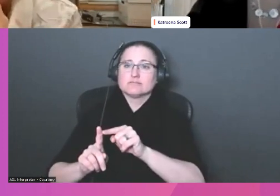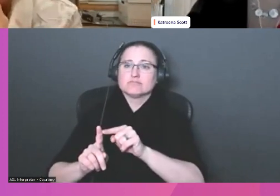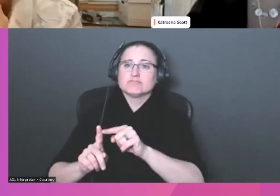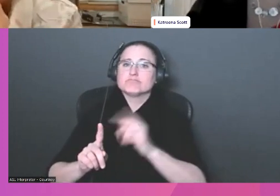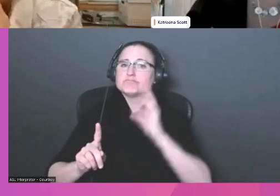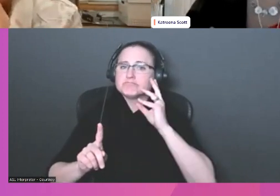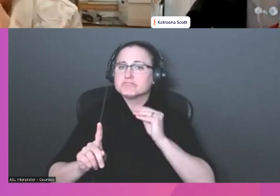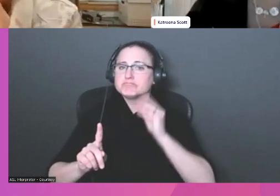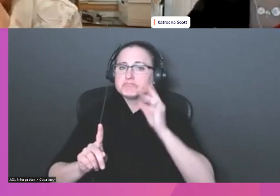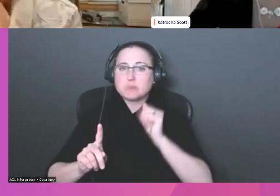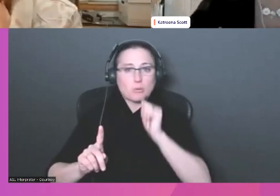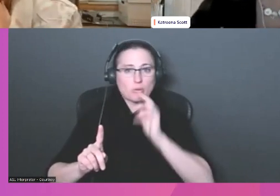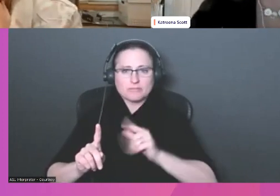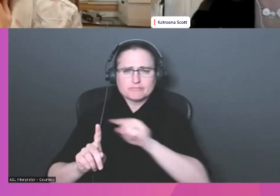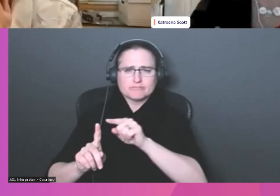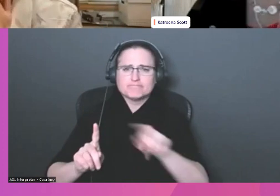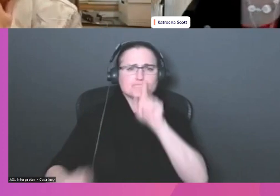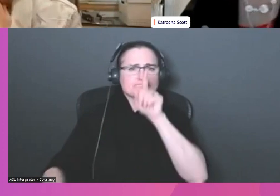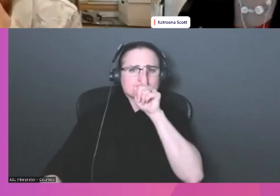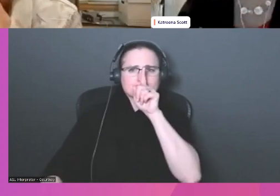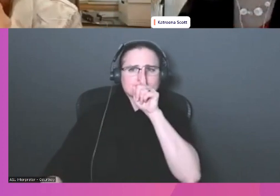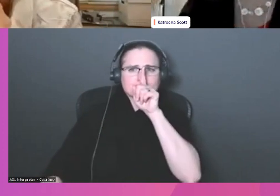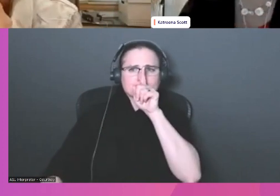Bon, je pense que